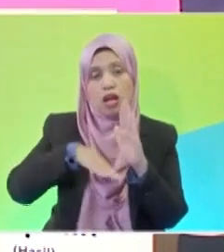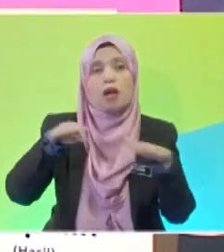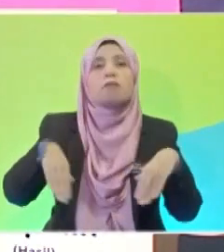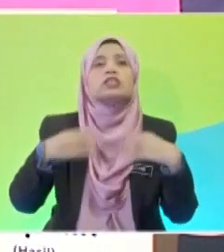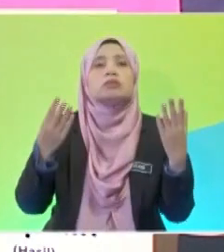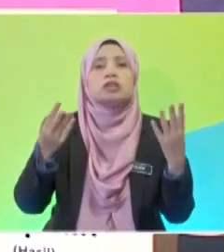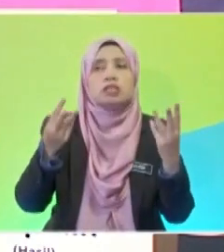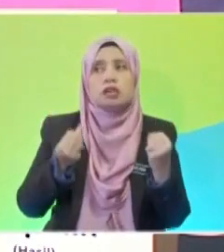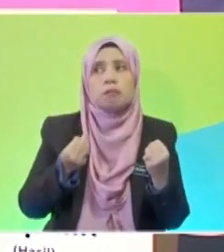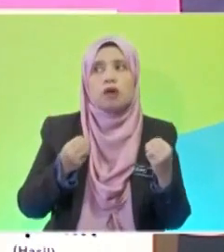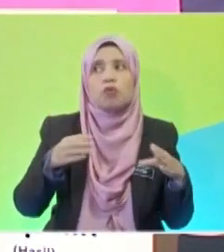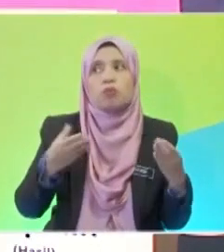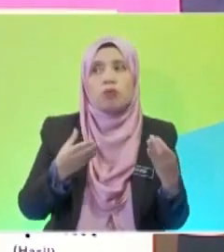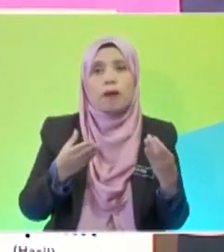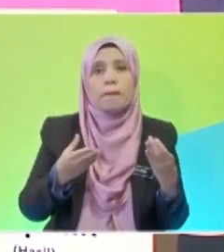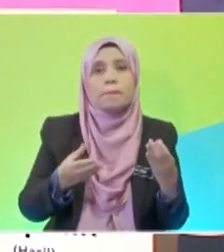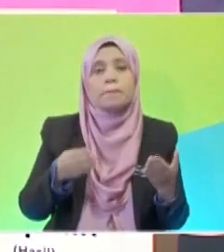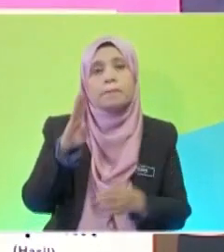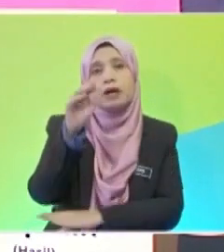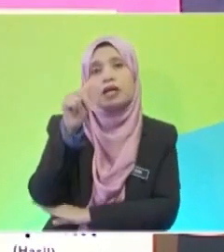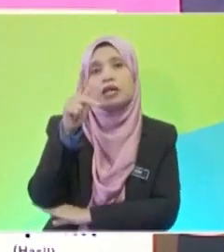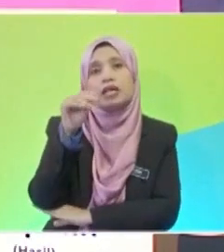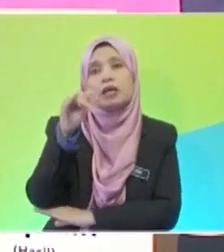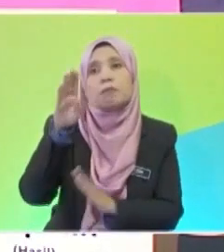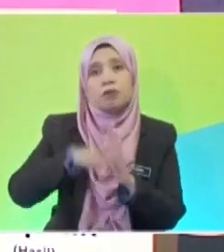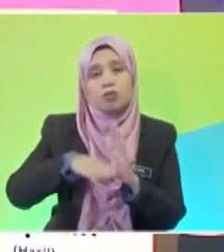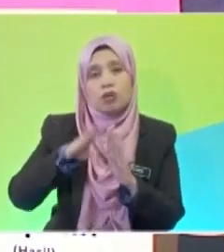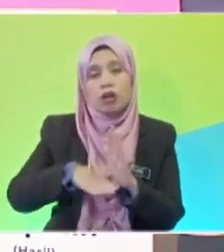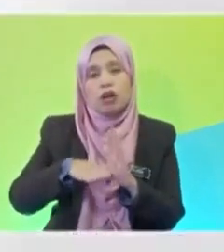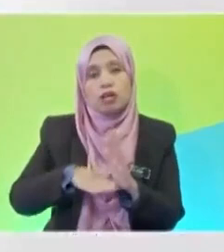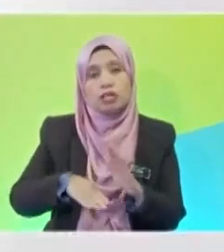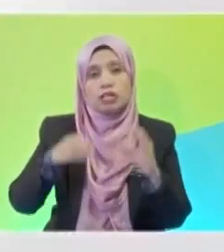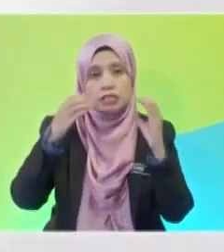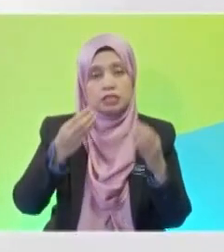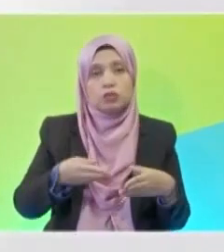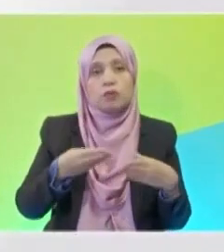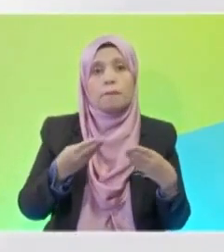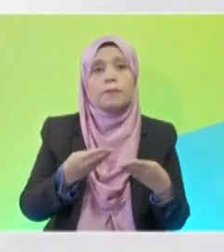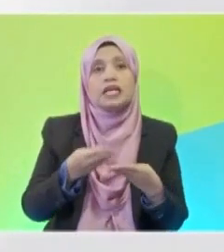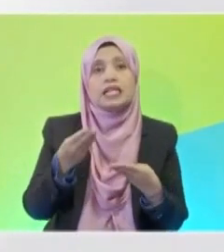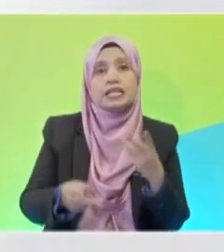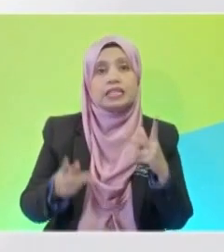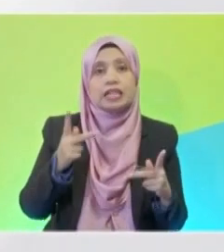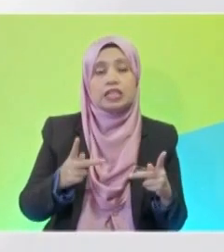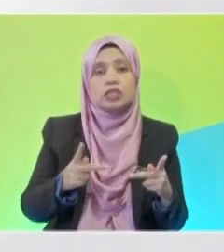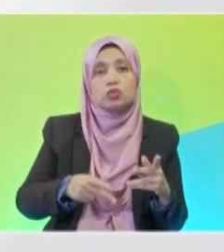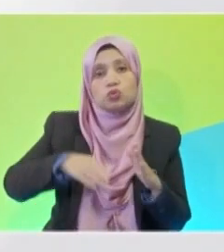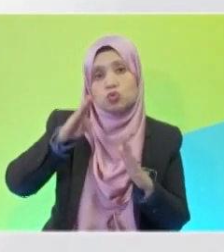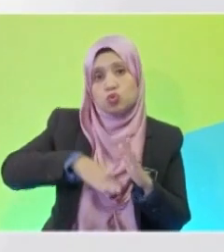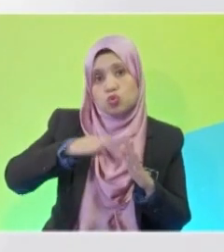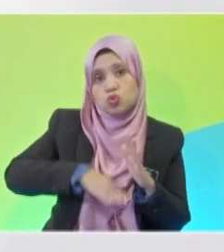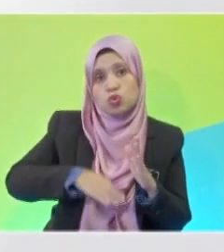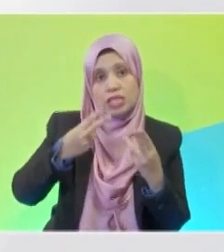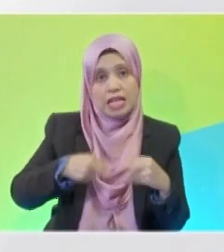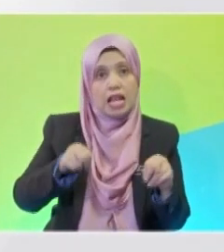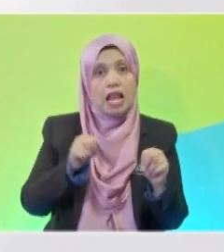buat pelarasan bakir berkurangan ni. Sekarang cikgu fokus kepada bakir berkurangan di mana cikgu berikan kenderaan dan susut nilai terkumpul. Susut nilai terkumpul ni yang tahun lepas ni,